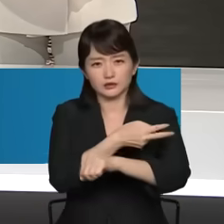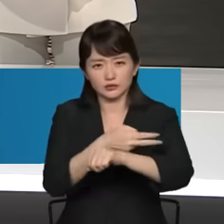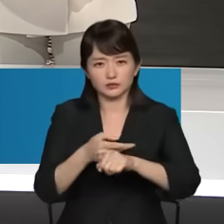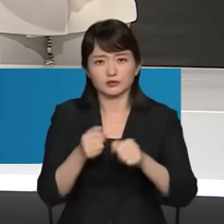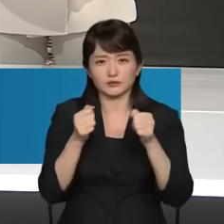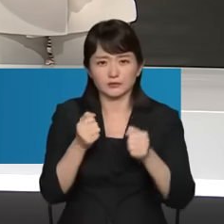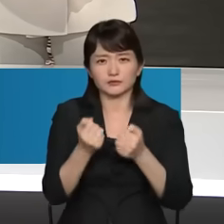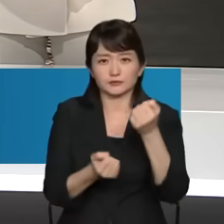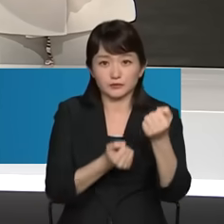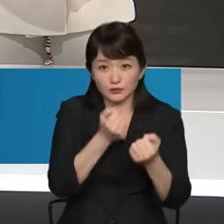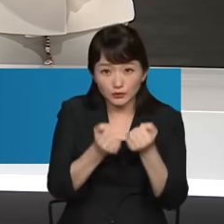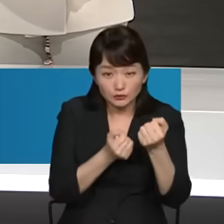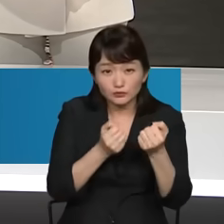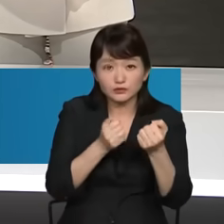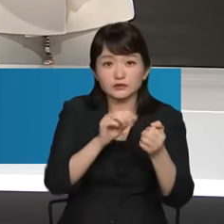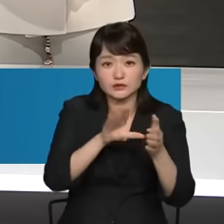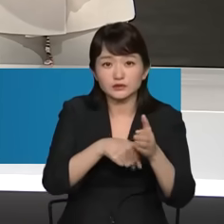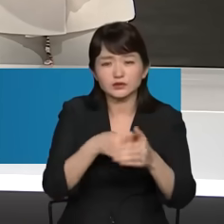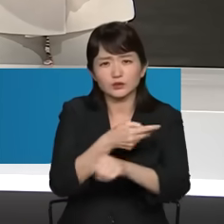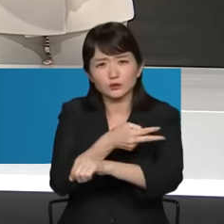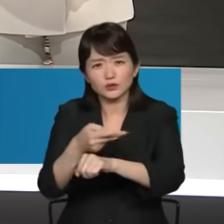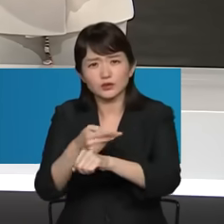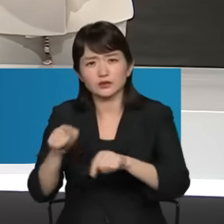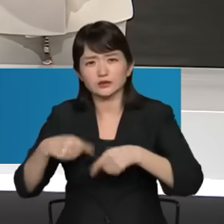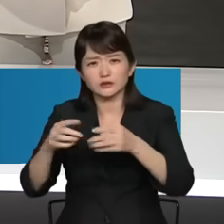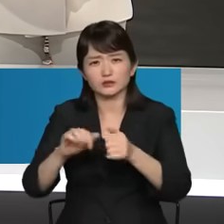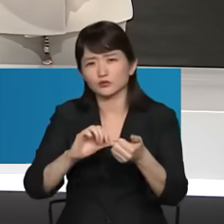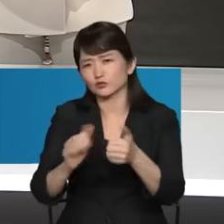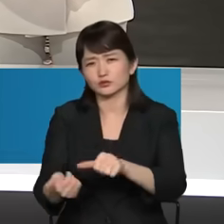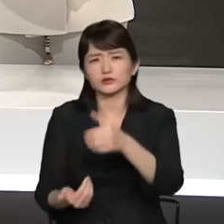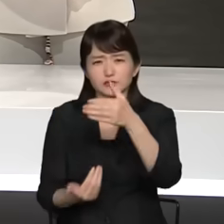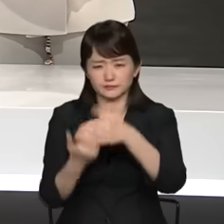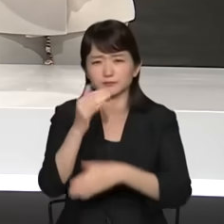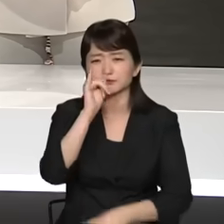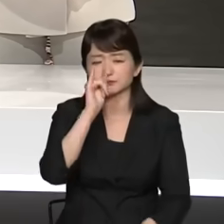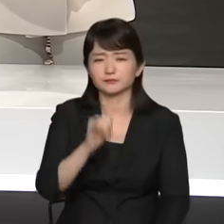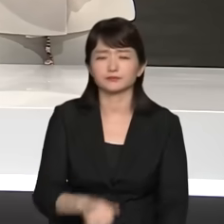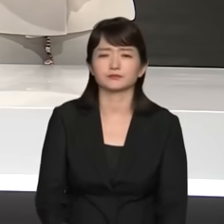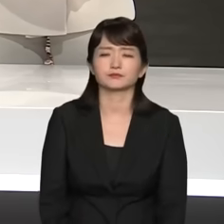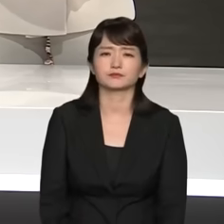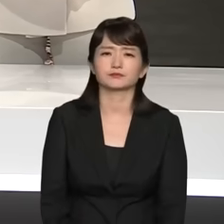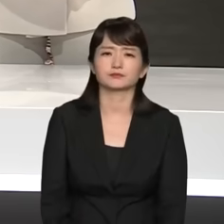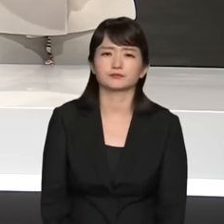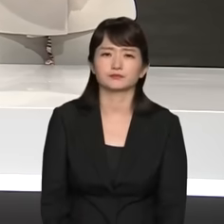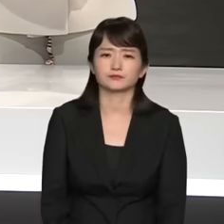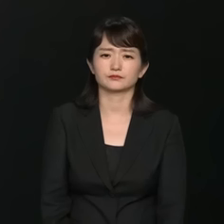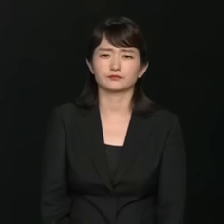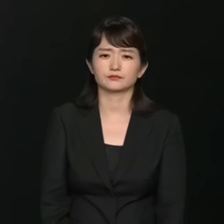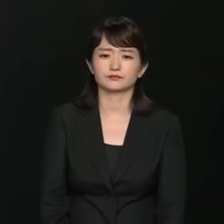도중 수영을 하던 참가자가 숨지는 사고도 있었습니다. 사건 사고 소식 이희정 기자입니다.